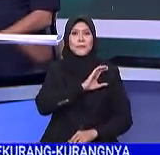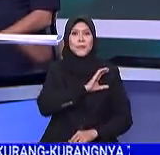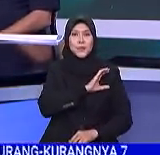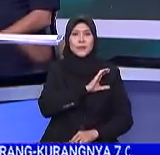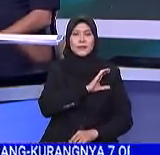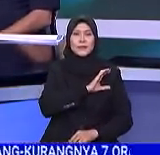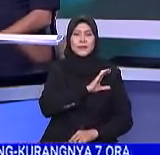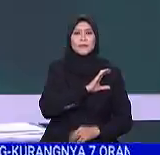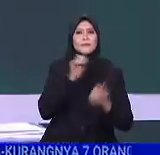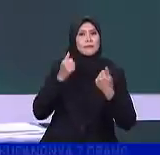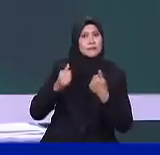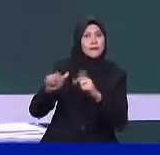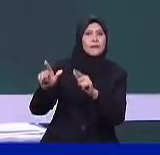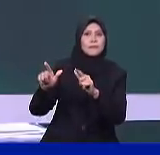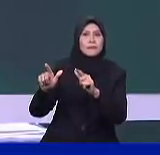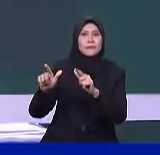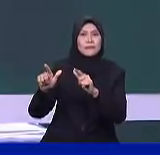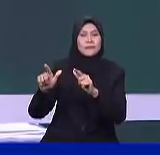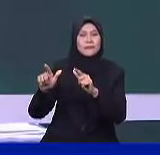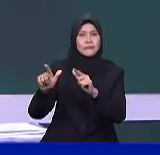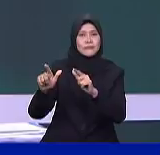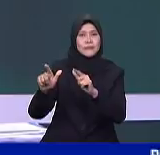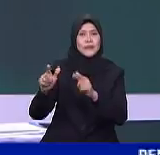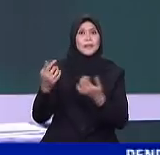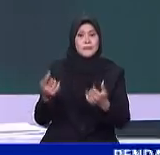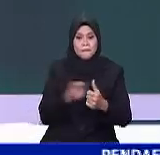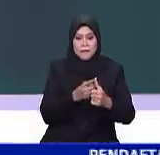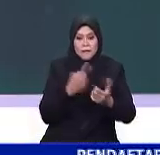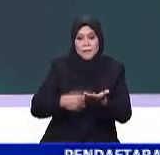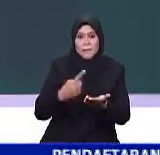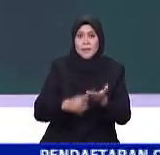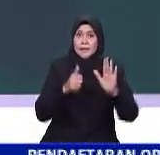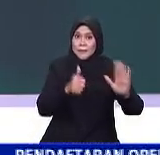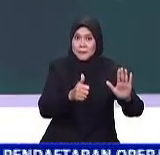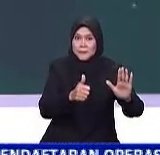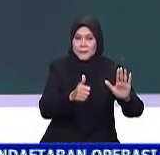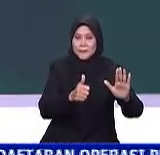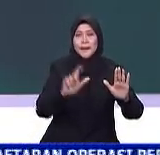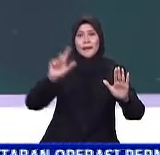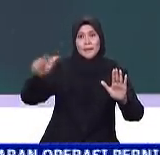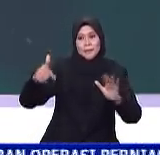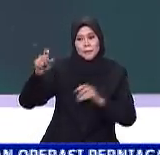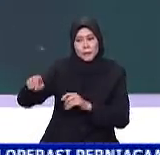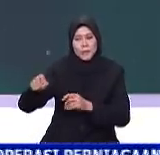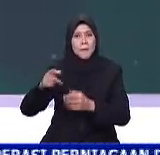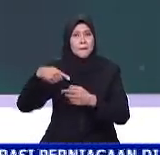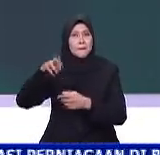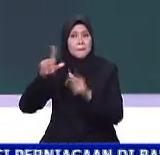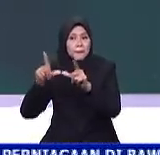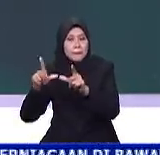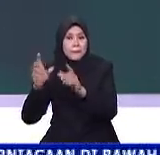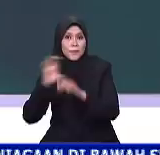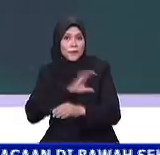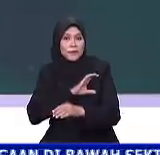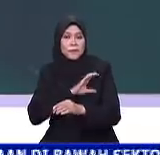pihak polis akan membenarkan, ya. Kita bincang dulu yang 6, kemudian yang perlu permit polis dan tidak perlu permit